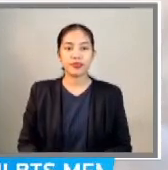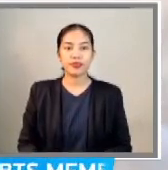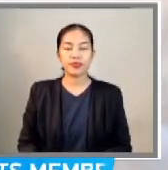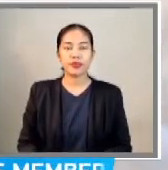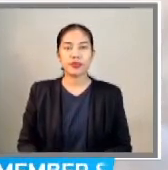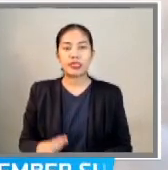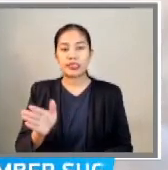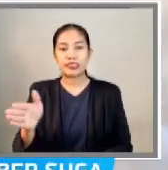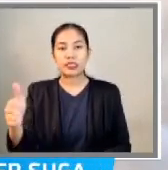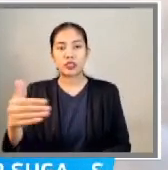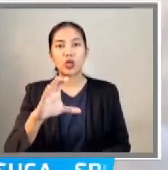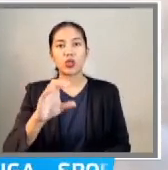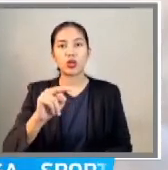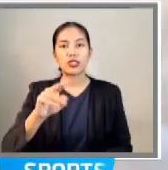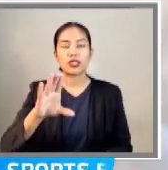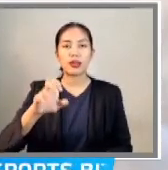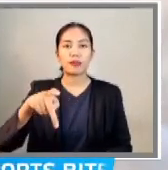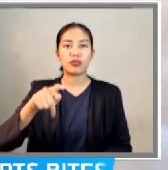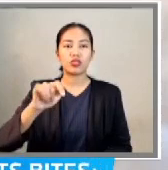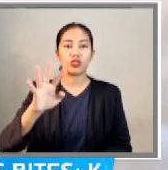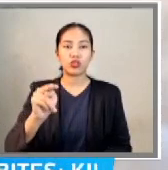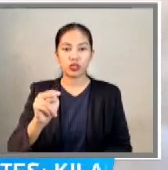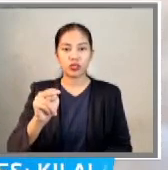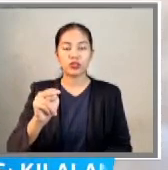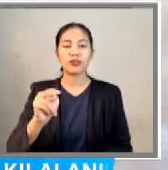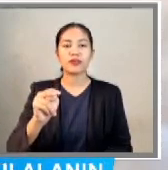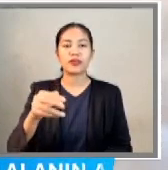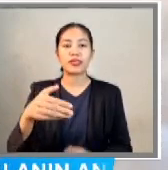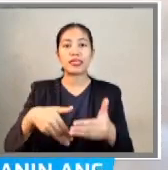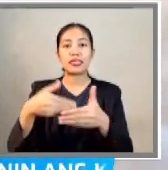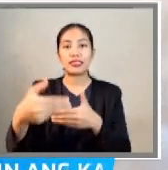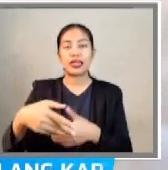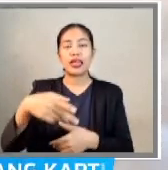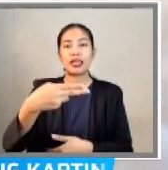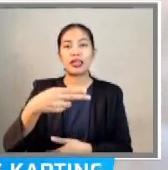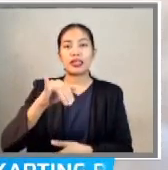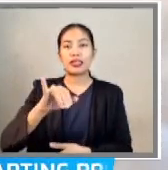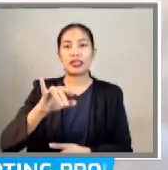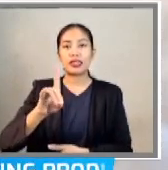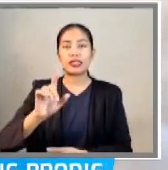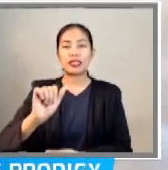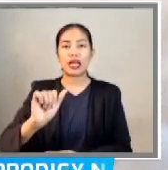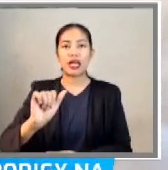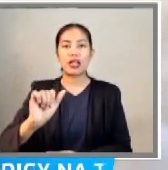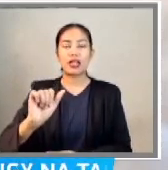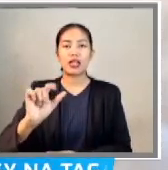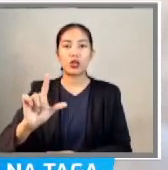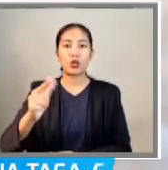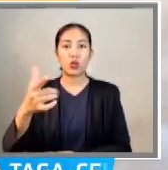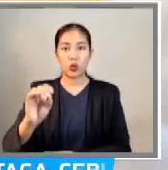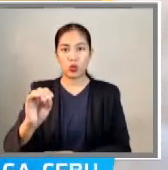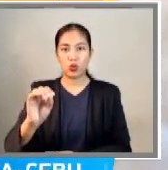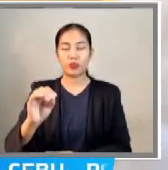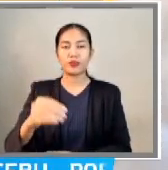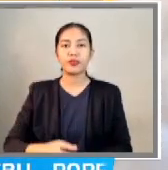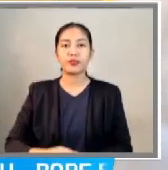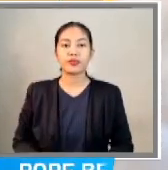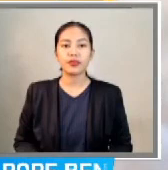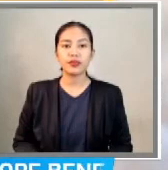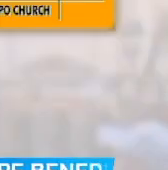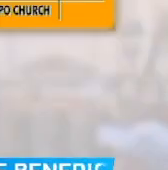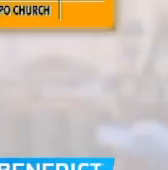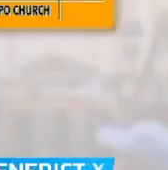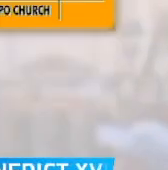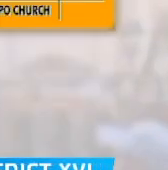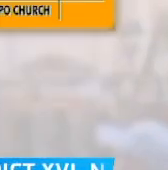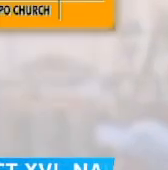Street, kanan uli sa Hidalgo Street, at kaliwa naman sa Binibid Viejo Hill Puyat, at saka kakaliwa pagdating ng